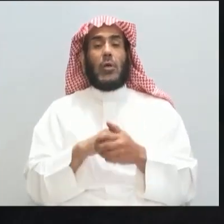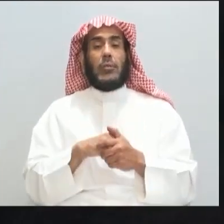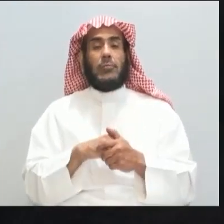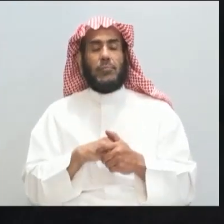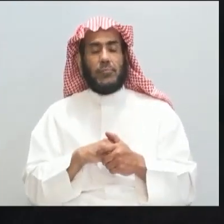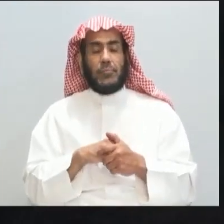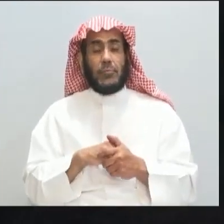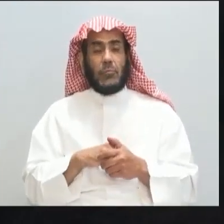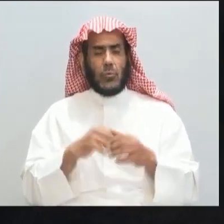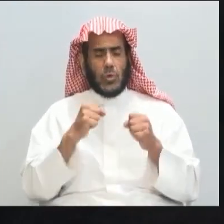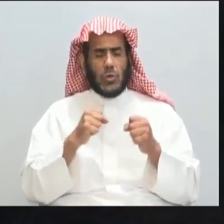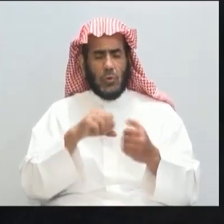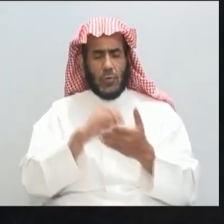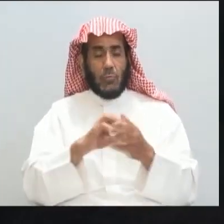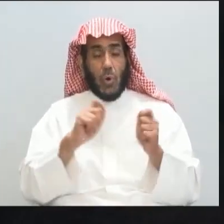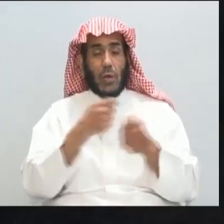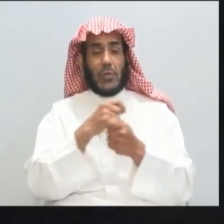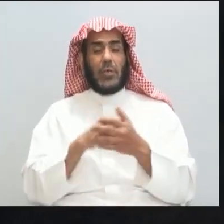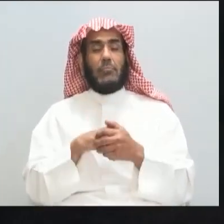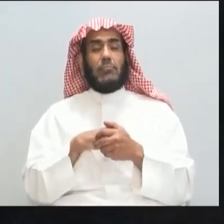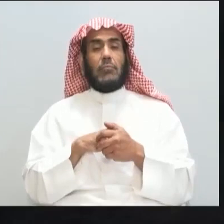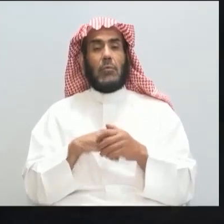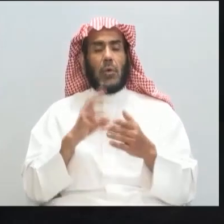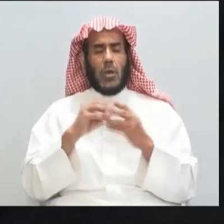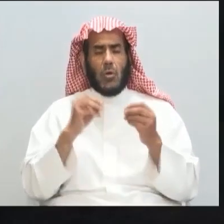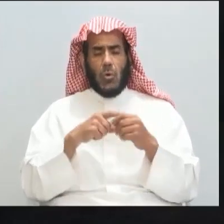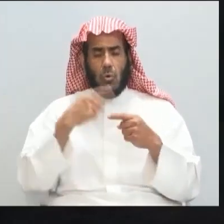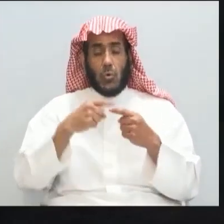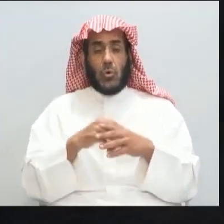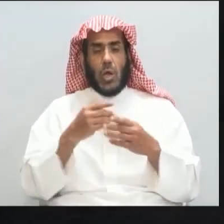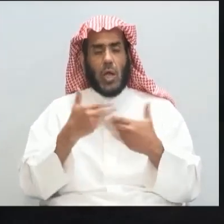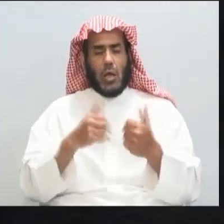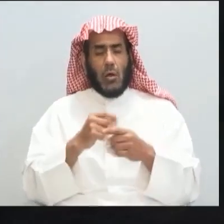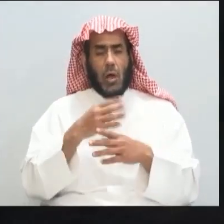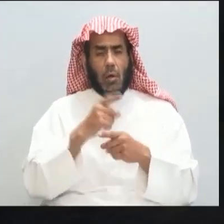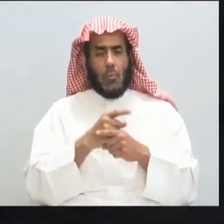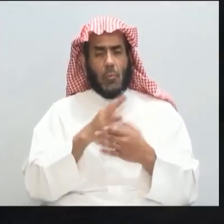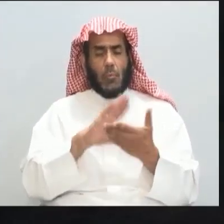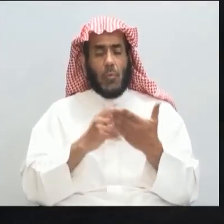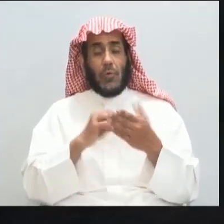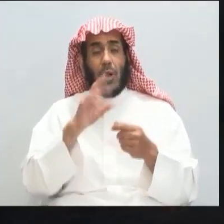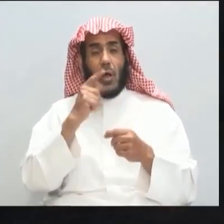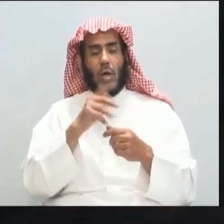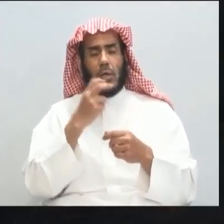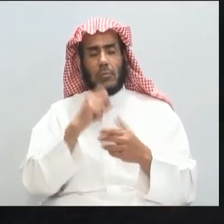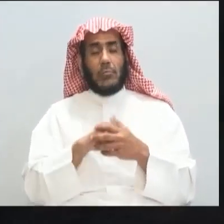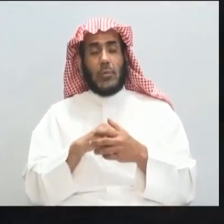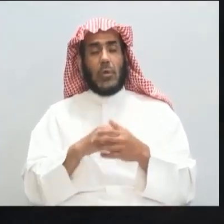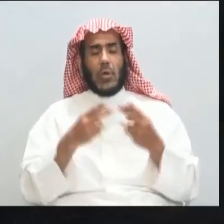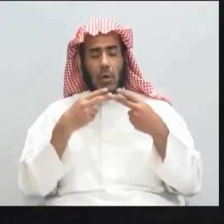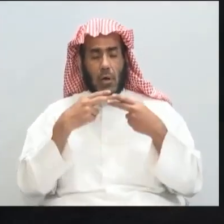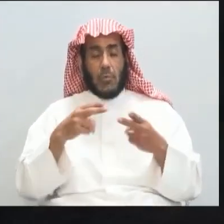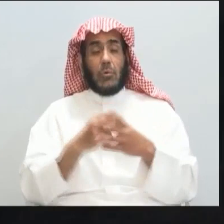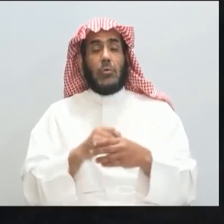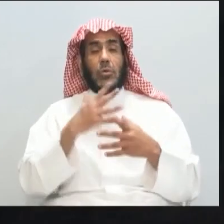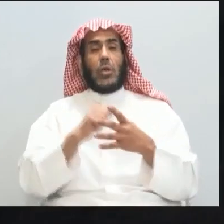و شددوا في مخالفتها بمعنى انهم كانوا يردون اي مخالفه لهذه القواعد طبعا قبلوا ايضا